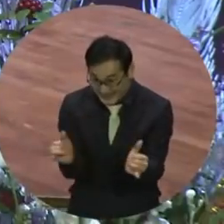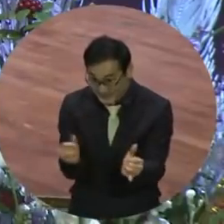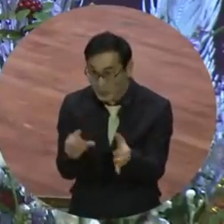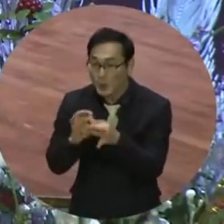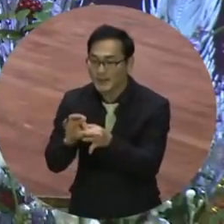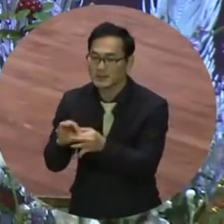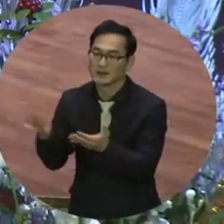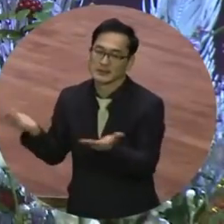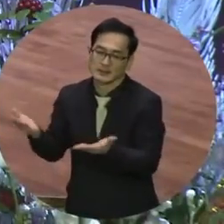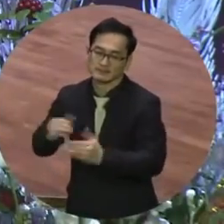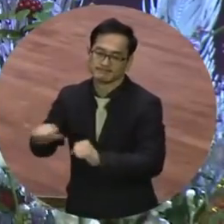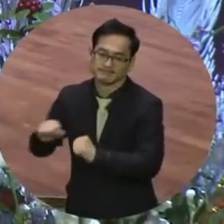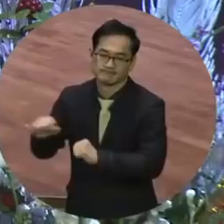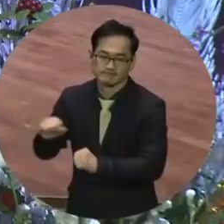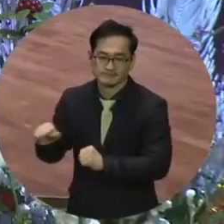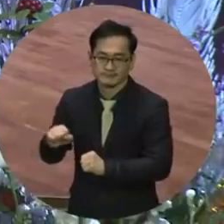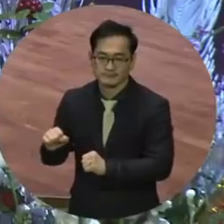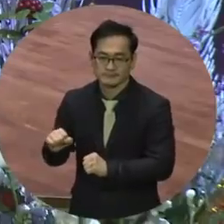중요한 말씀이에요.